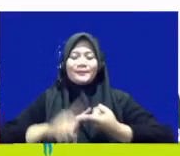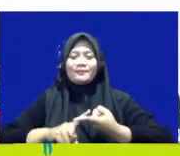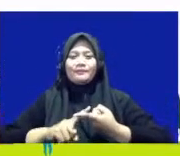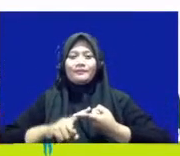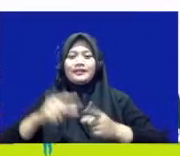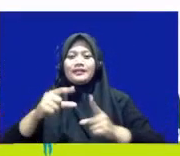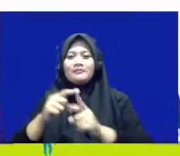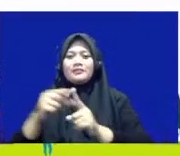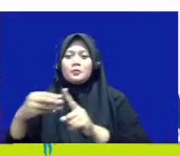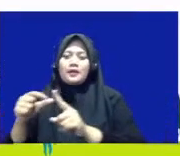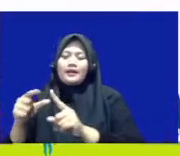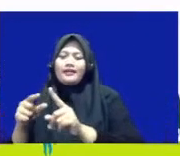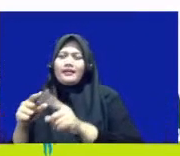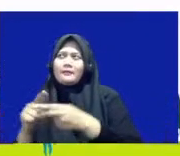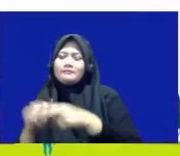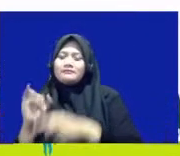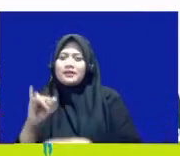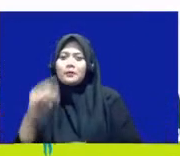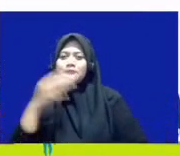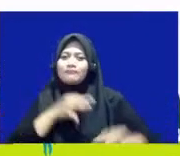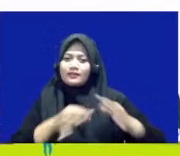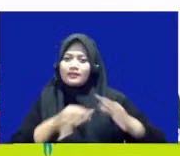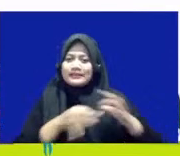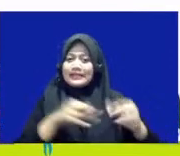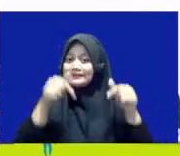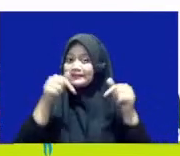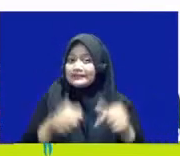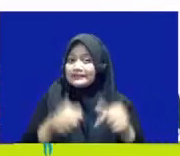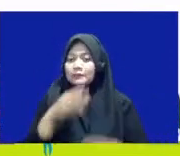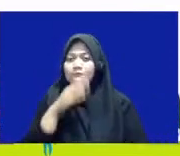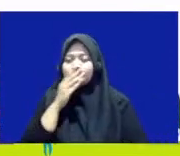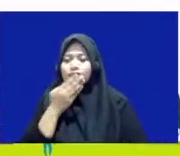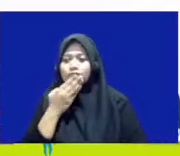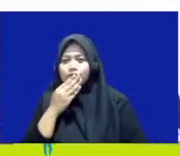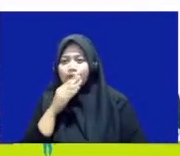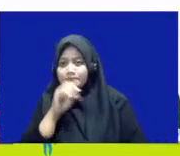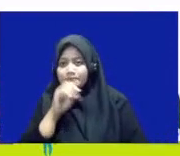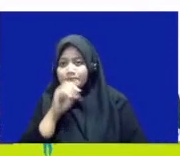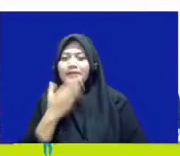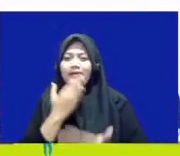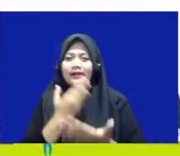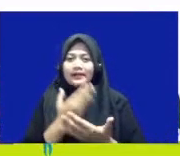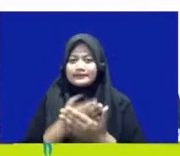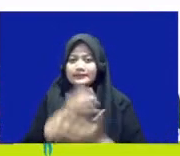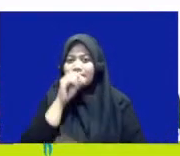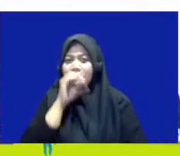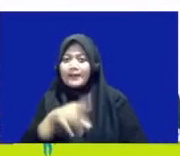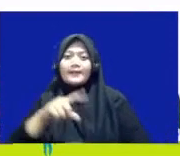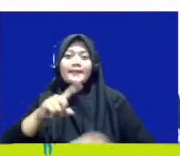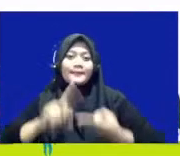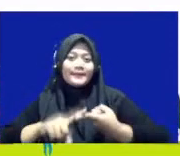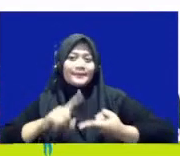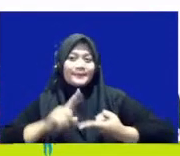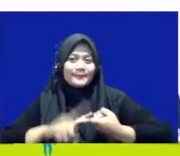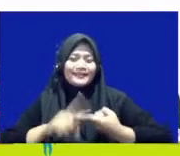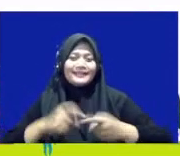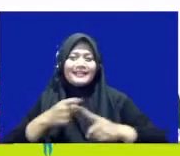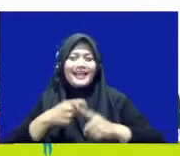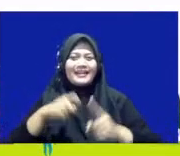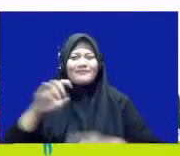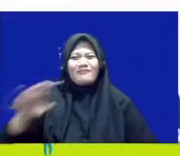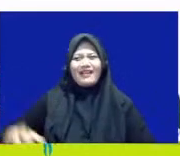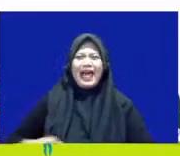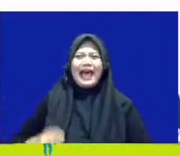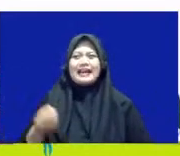yang telah memfasilitasi ini, dan ucapan terima kasih juga disampaikan kepada teman-teman dari Bangladesh yang